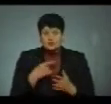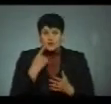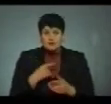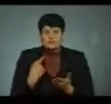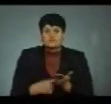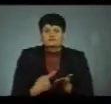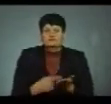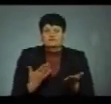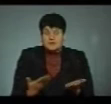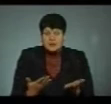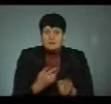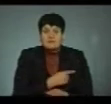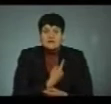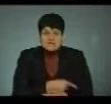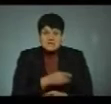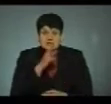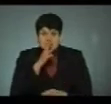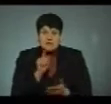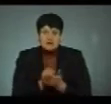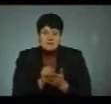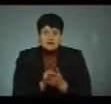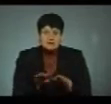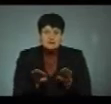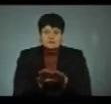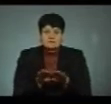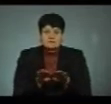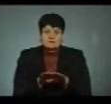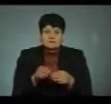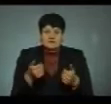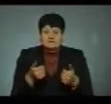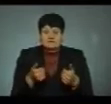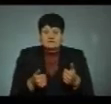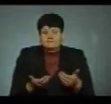і зарплати, і пенсії стоять в топ-рейтингу